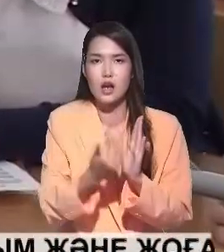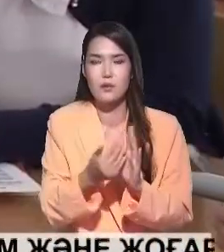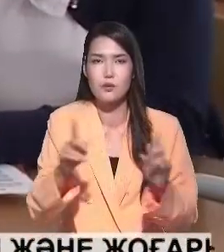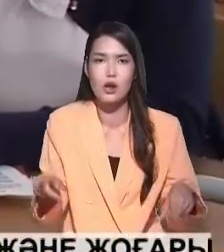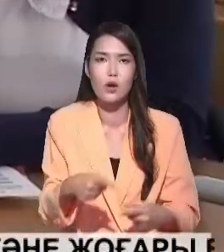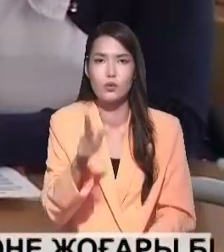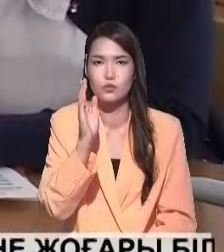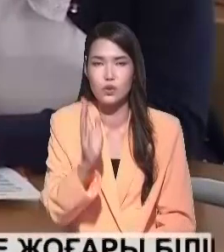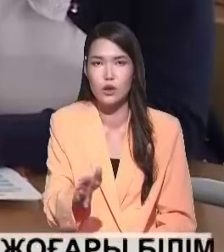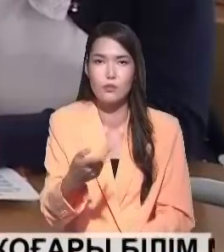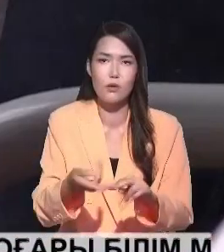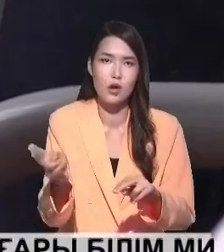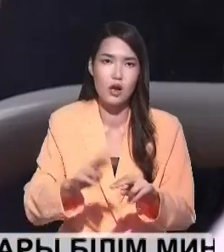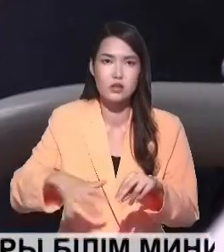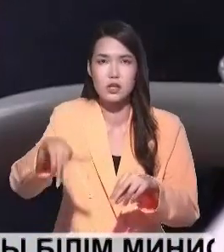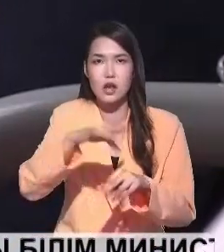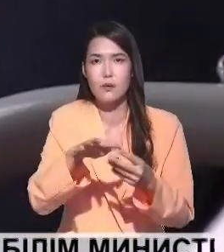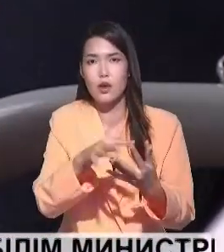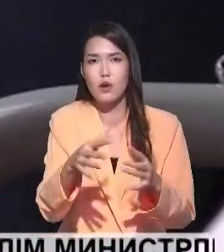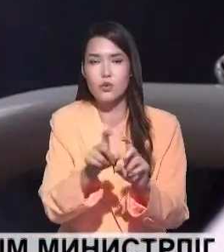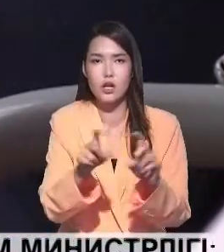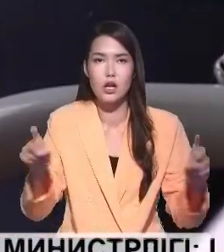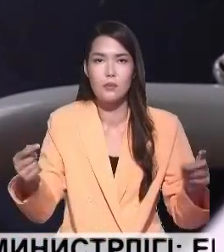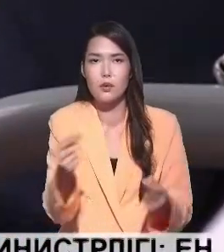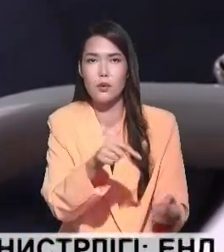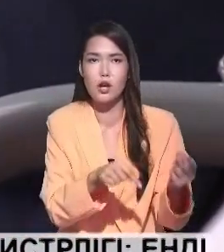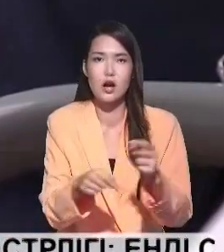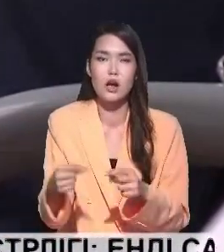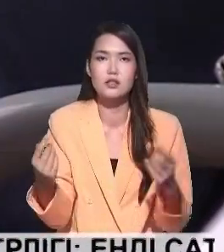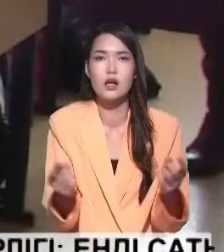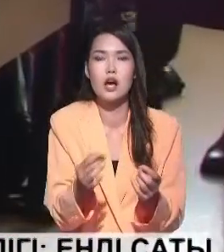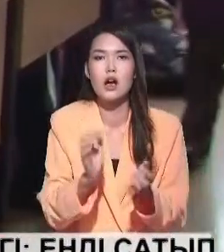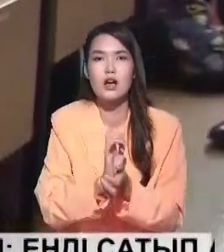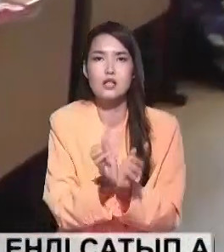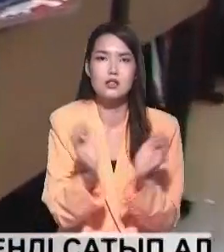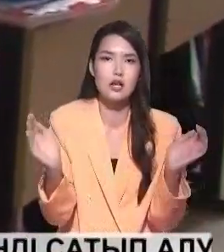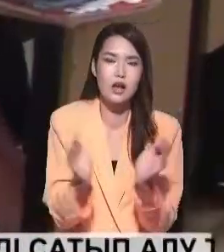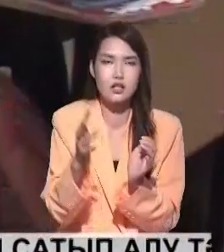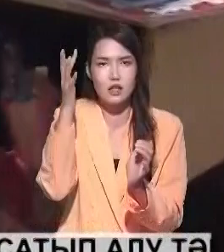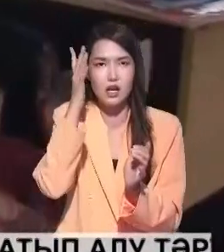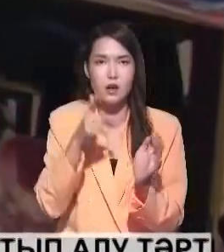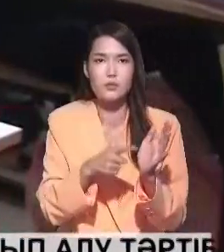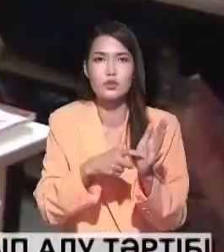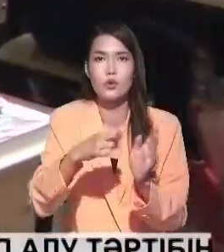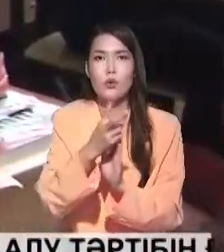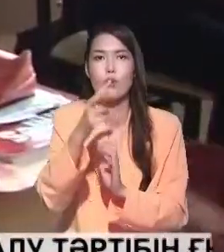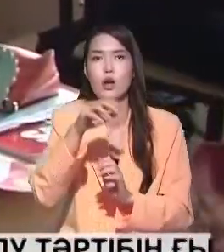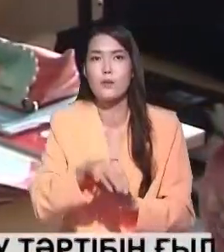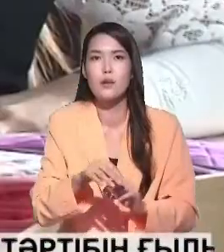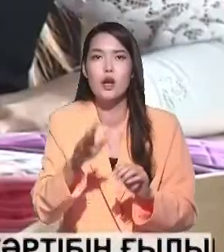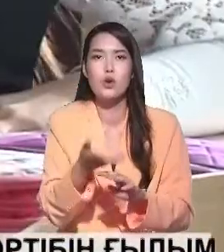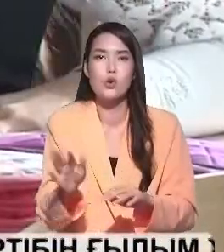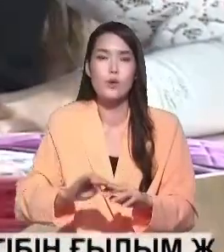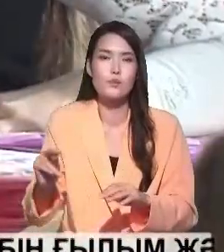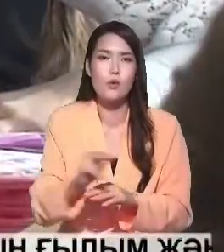жүзеге асырылуда. Осылайша қала мен ауыл мектебі арасындағы алшақтықты азайту көзделген. 712 мектепке күрделі